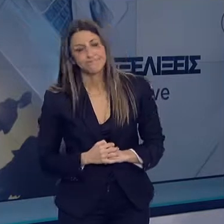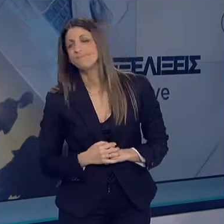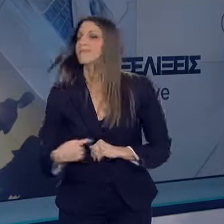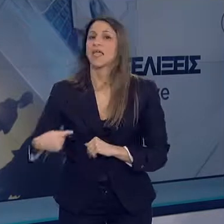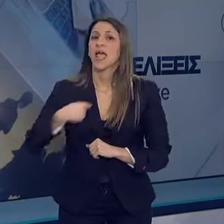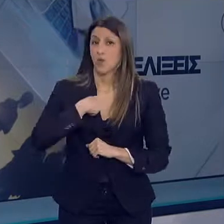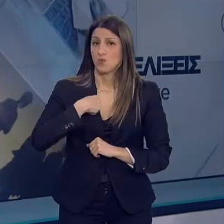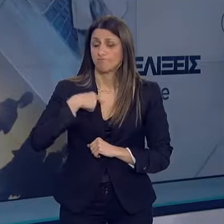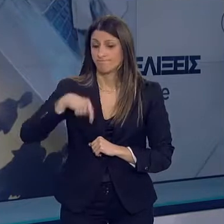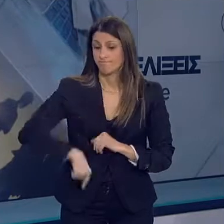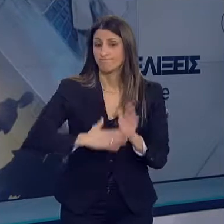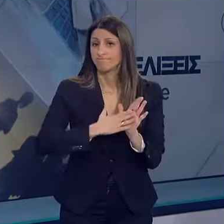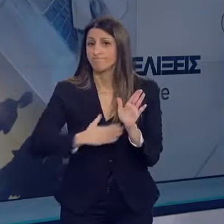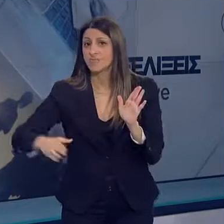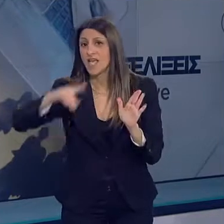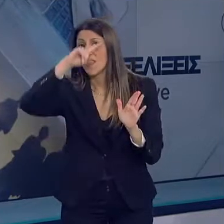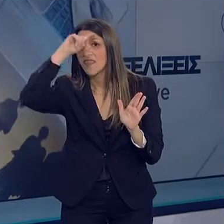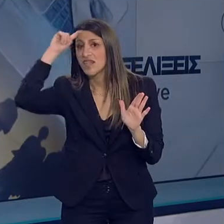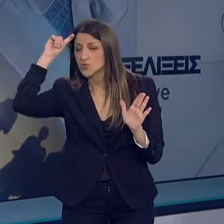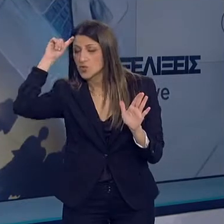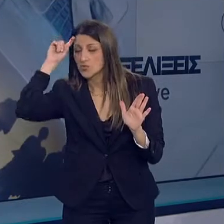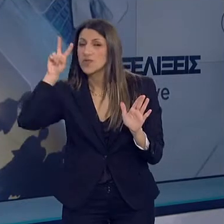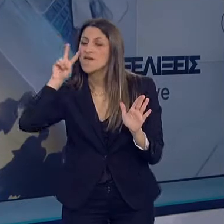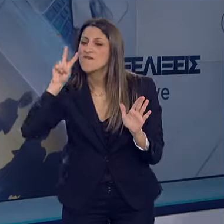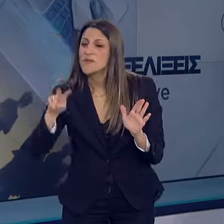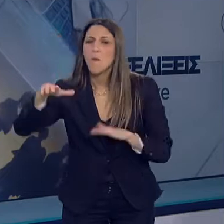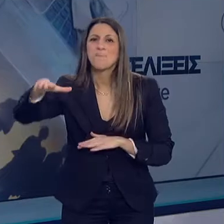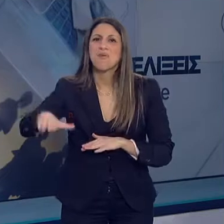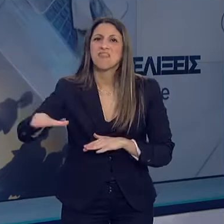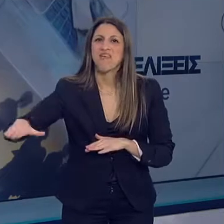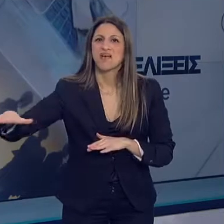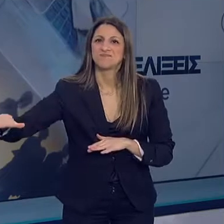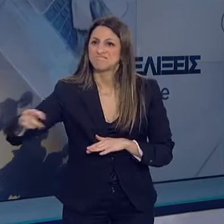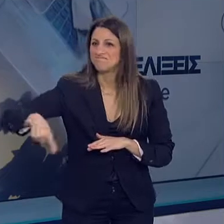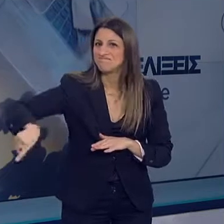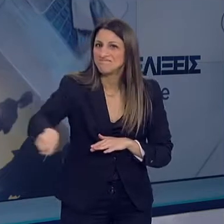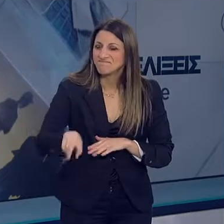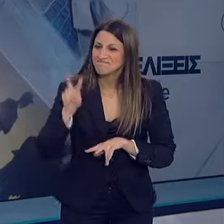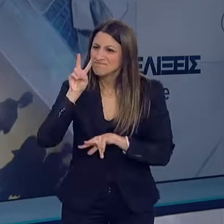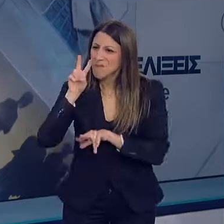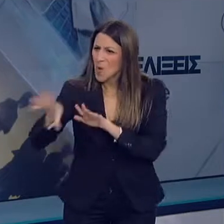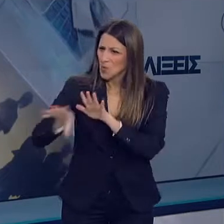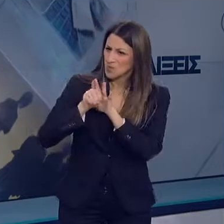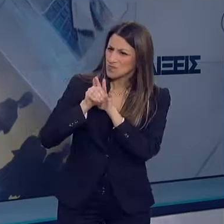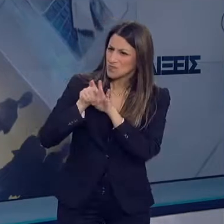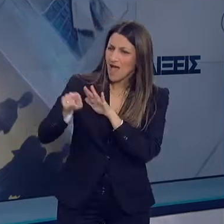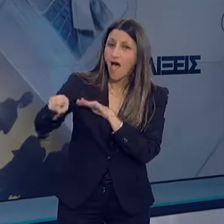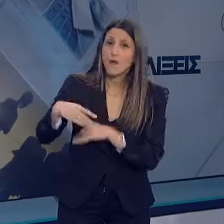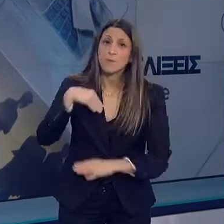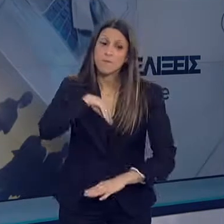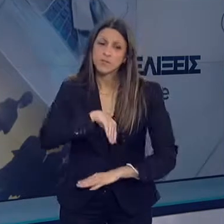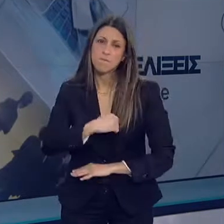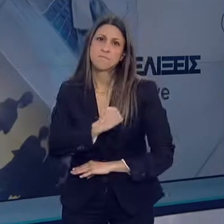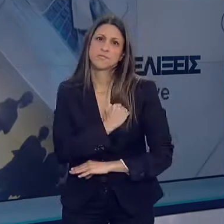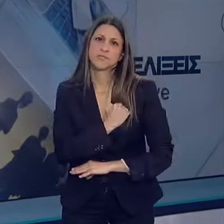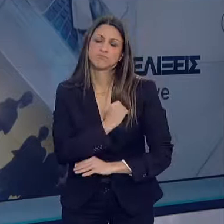δύσκολες περιστάσεις, παίρνω το παράδειγμά μου από τα μικρά παιδιά, που έχουν πολύ μεγάλη πίστη σε σχέση με εμάς,